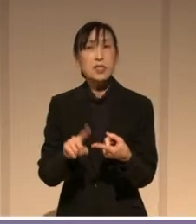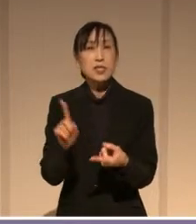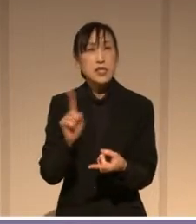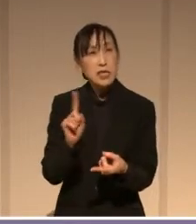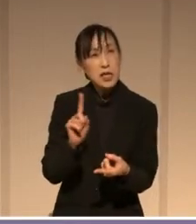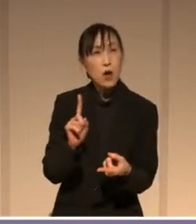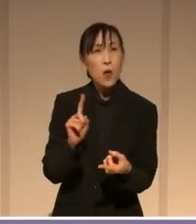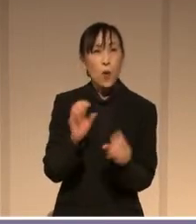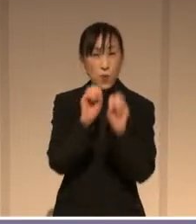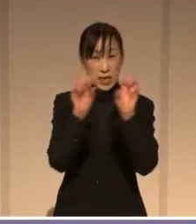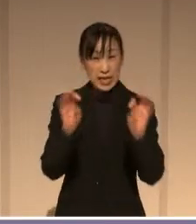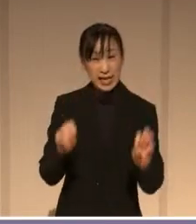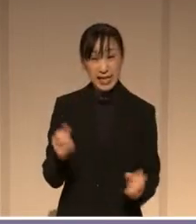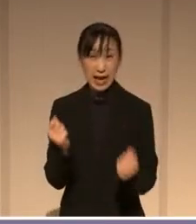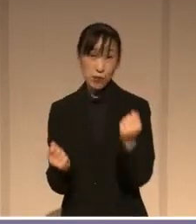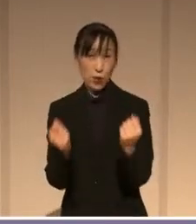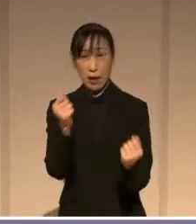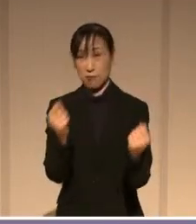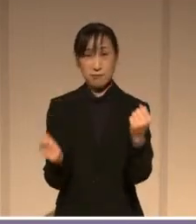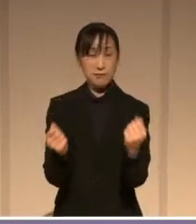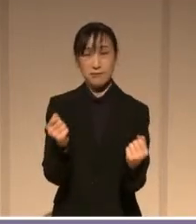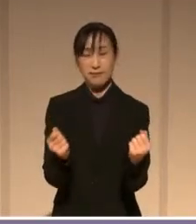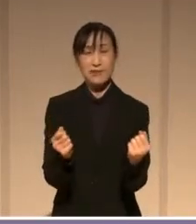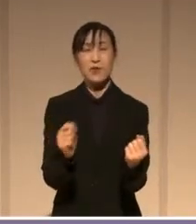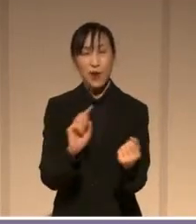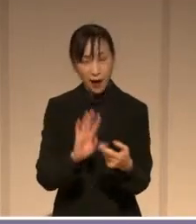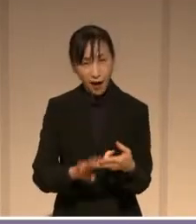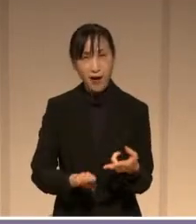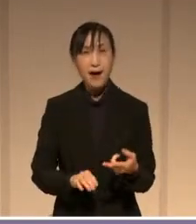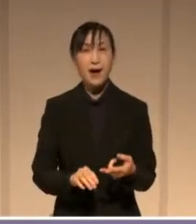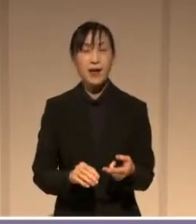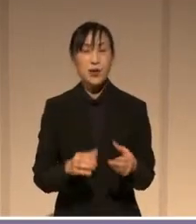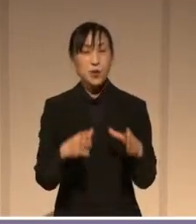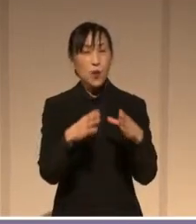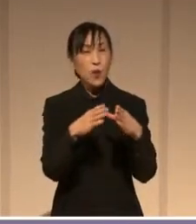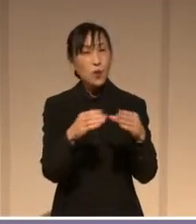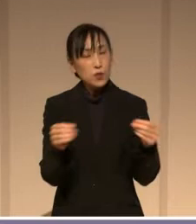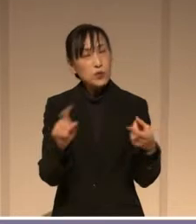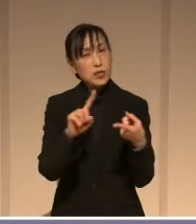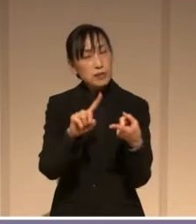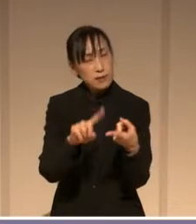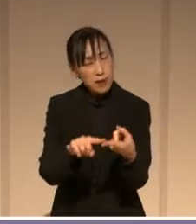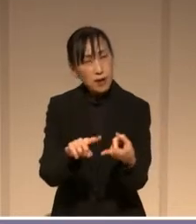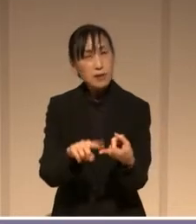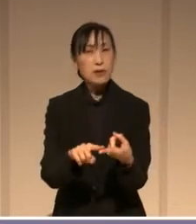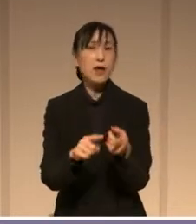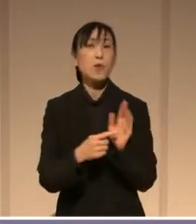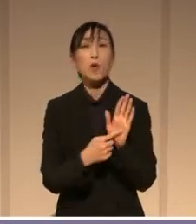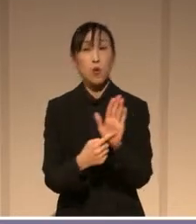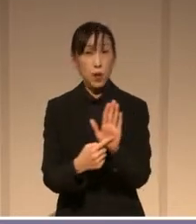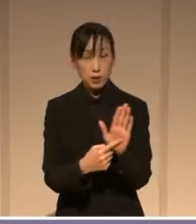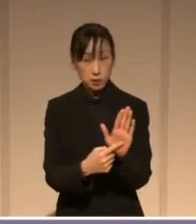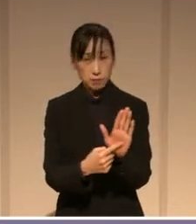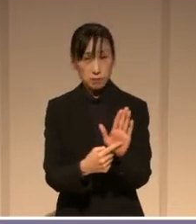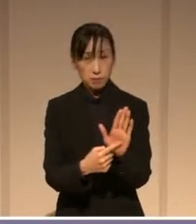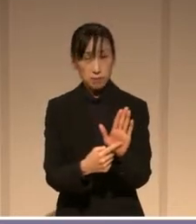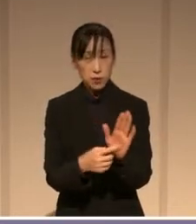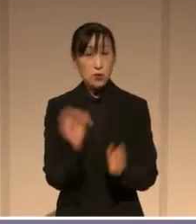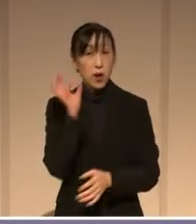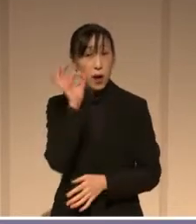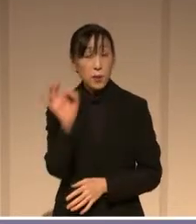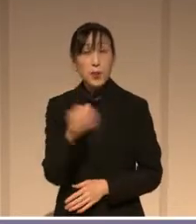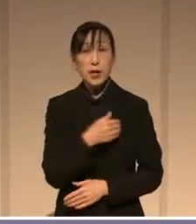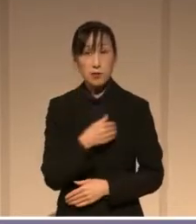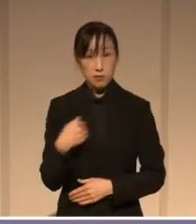そういうのがあったりするのでなんかその国らしさのパフォーマン数みたいなのが見れる機会なの